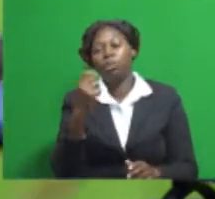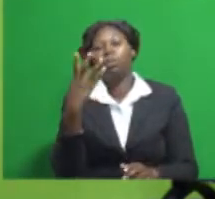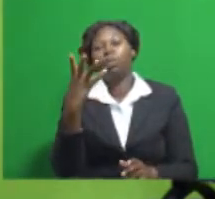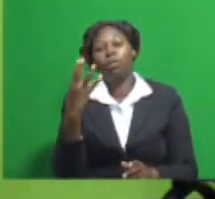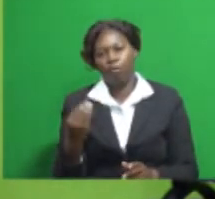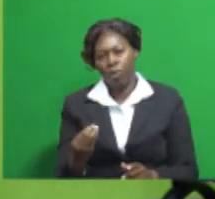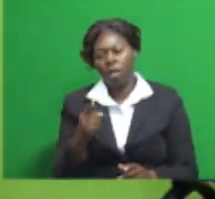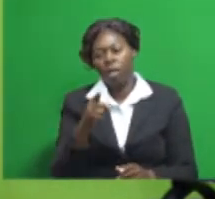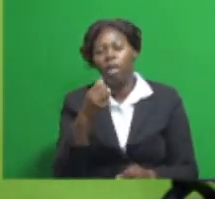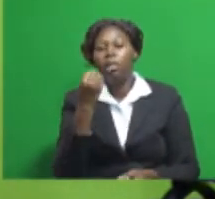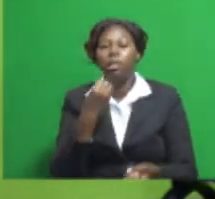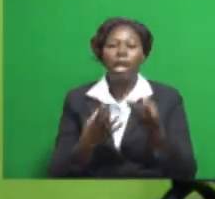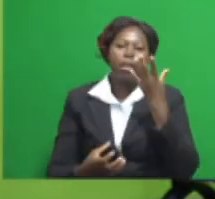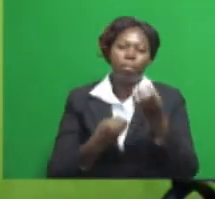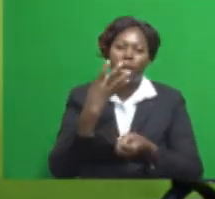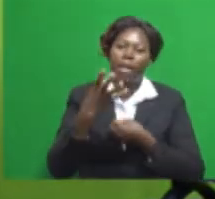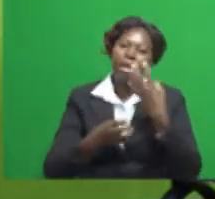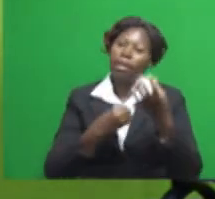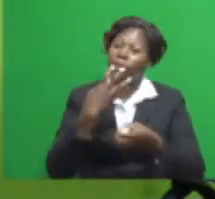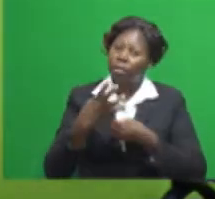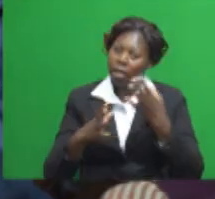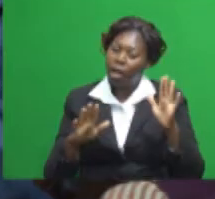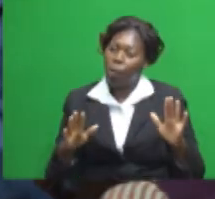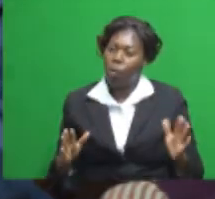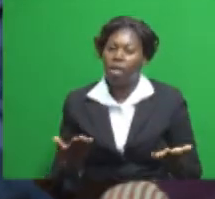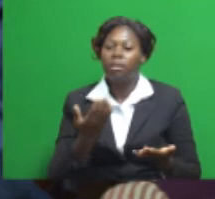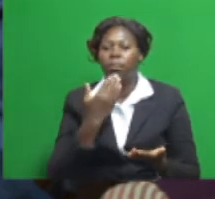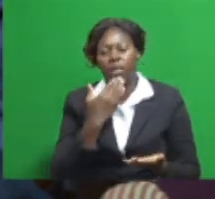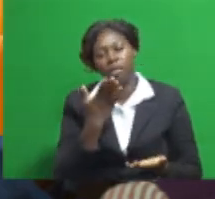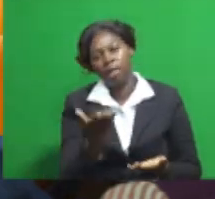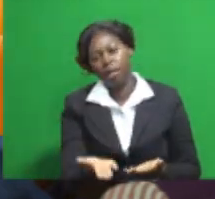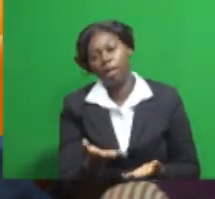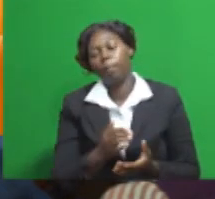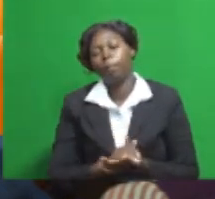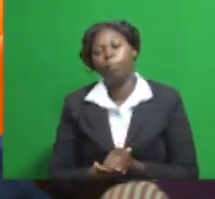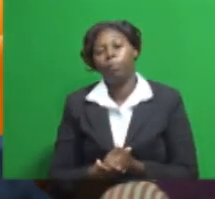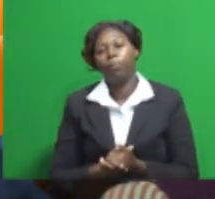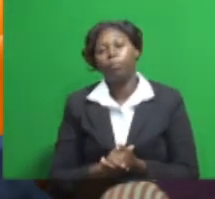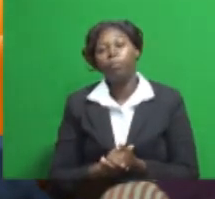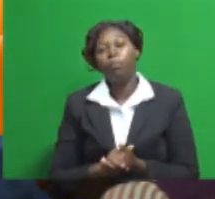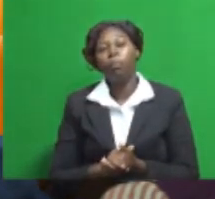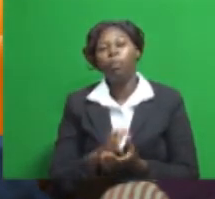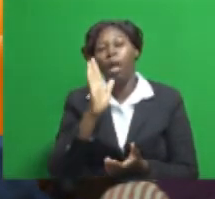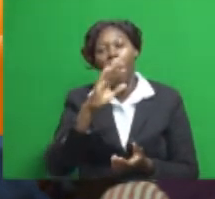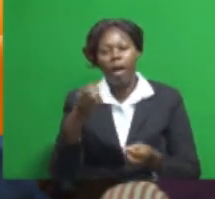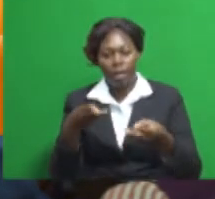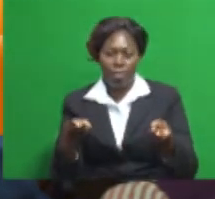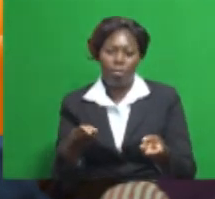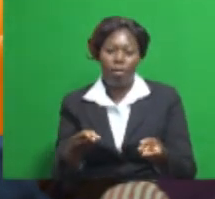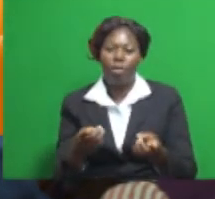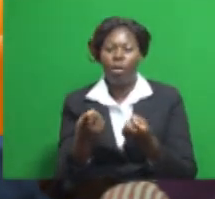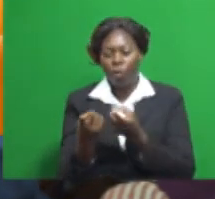kurwirwa namwari ndopane ruzhinji rwevateereri vedu verengai pastor Hebrews 11 verse 36 vamwe